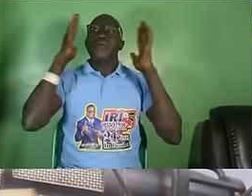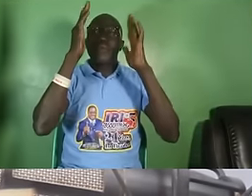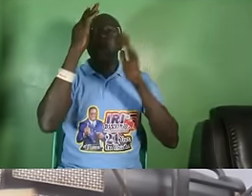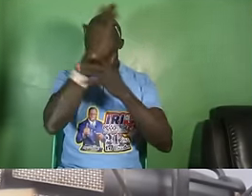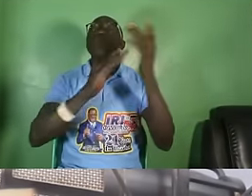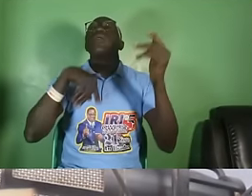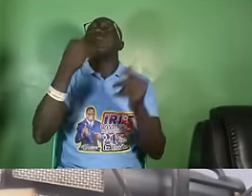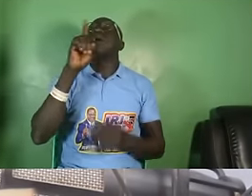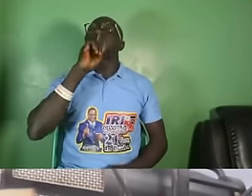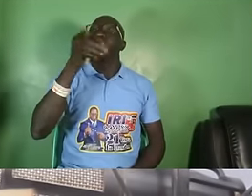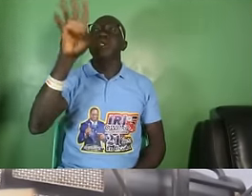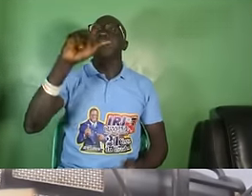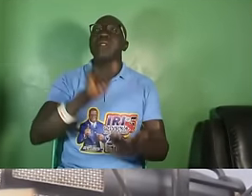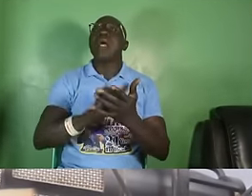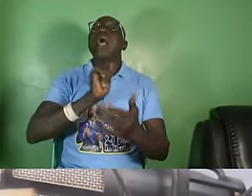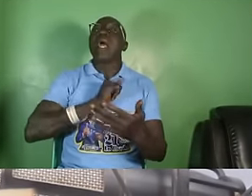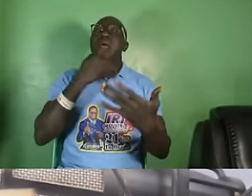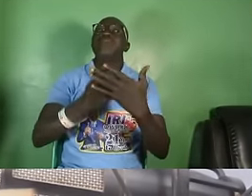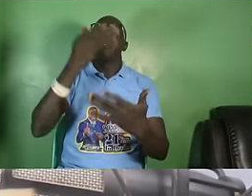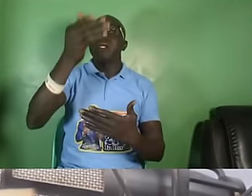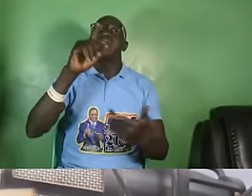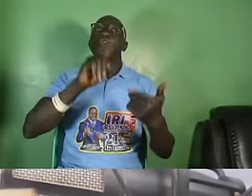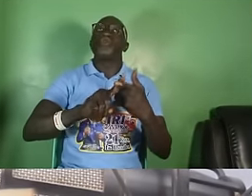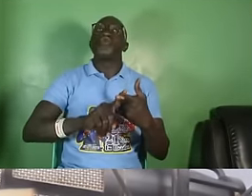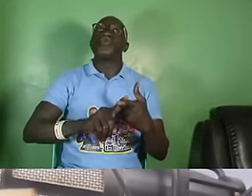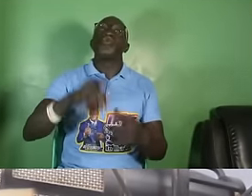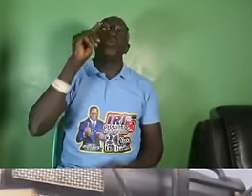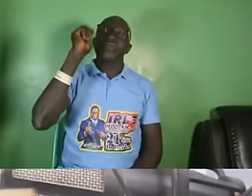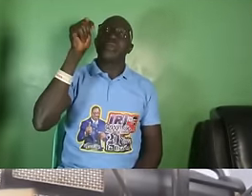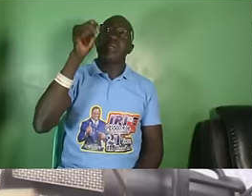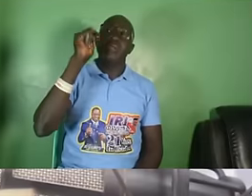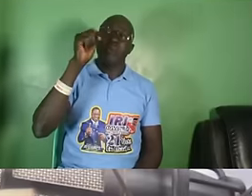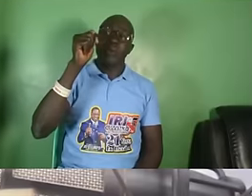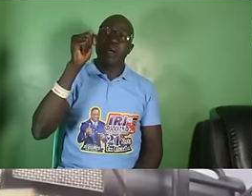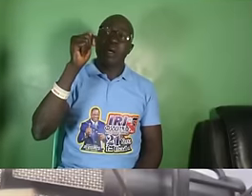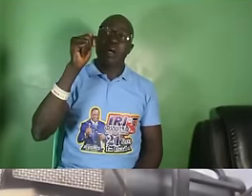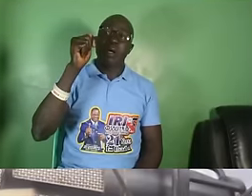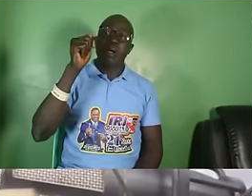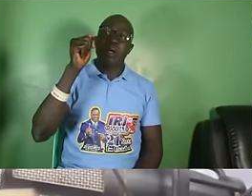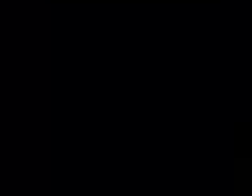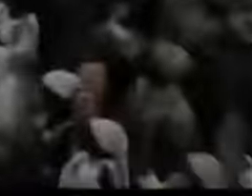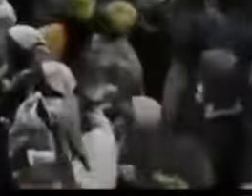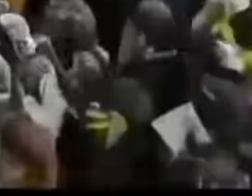ẹ fẹ dá lójú pé ayé ọdẹ dá ayé ọdẹ